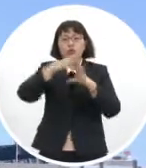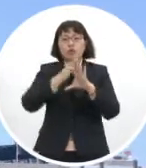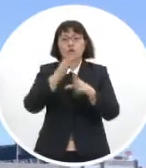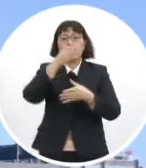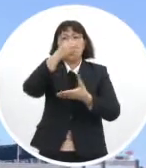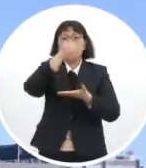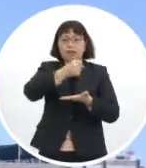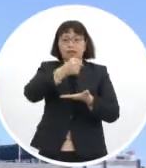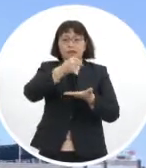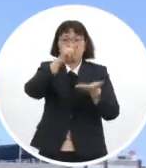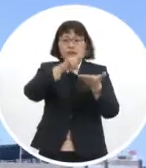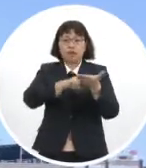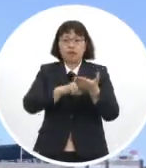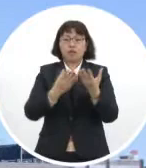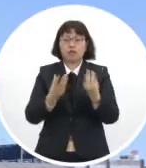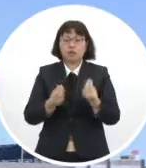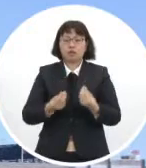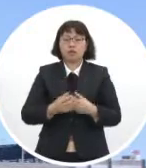ました。